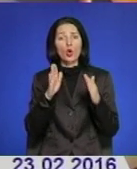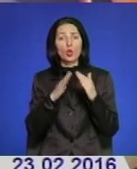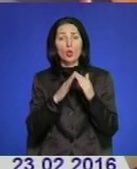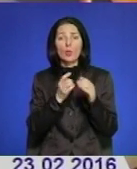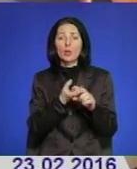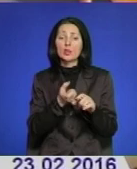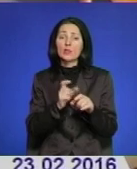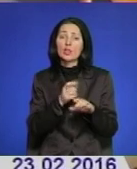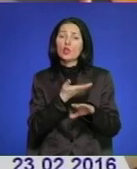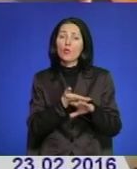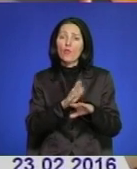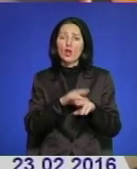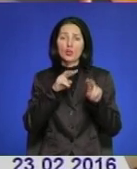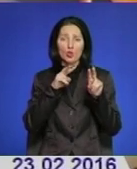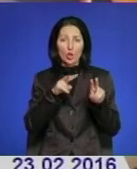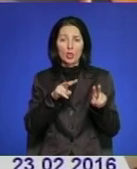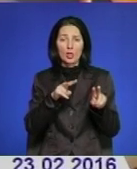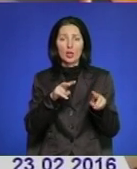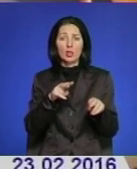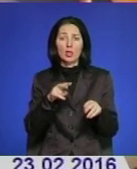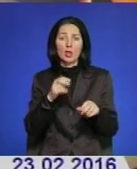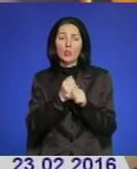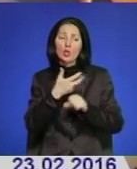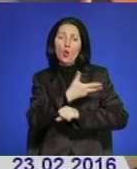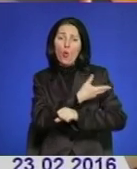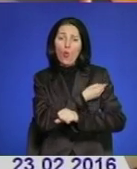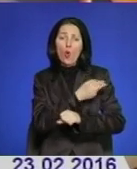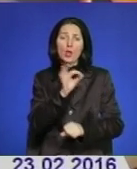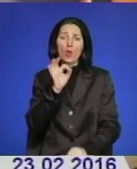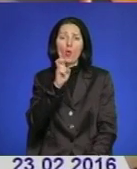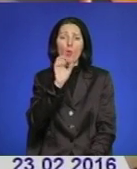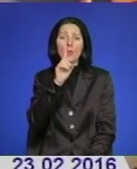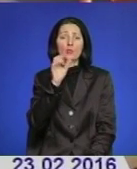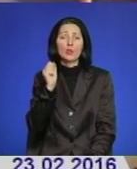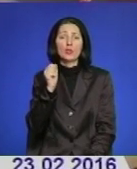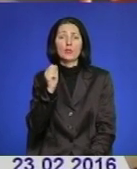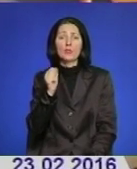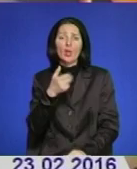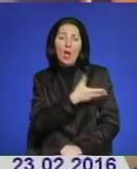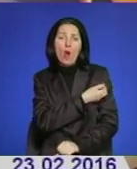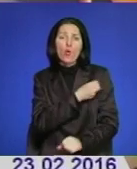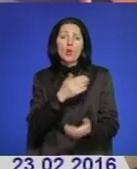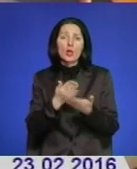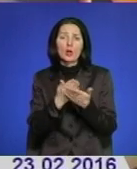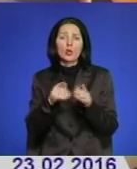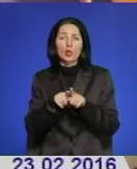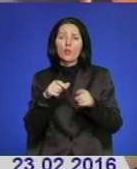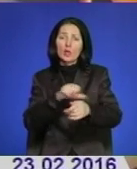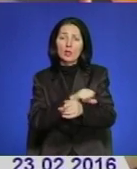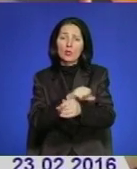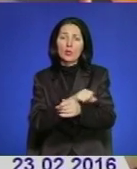звичайно, важко доглядати, тобто важко знеболювати, тому що там є певні наркотичні середники, тому цей хоспіс дуже є